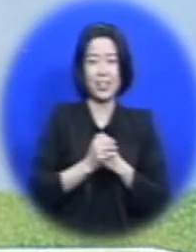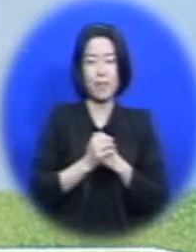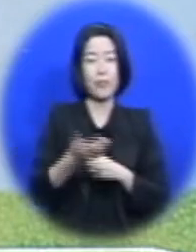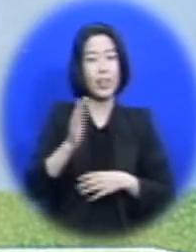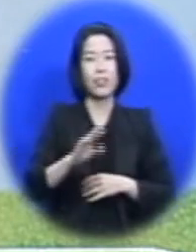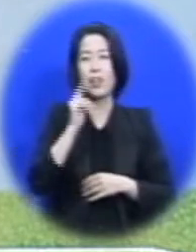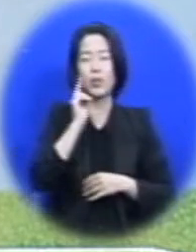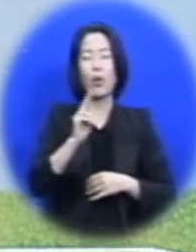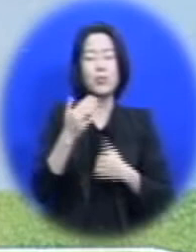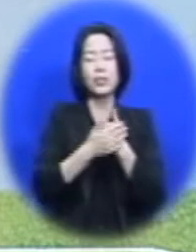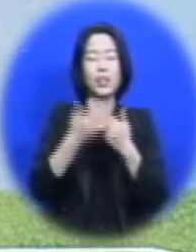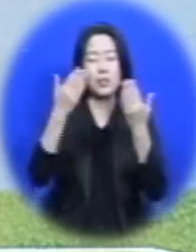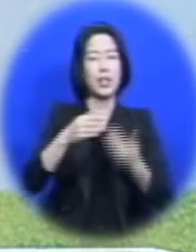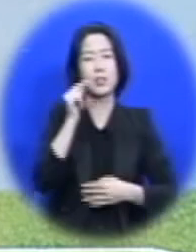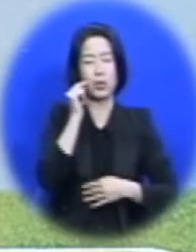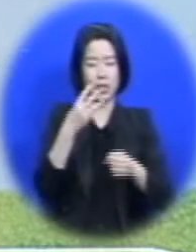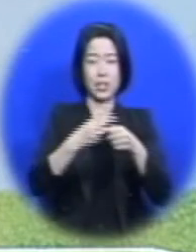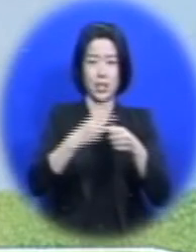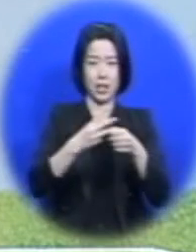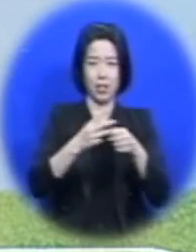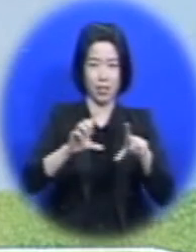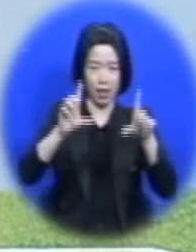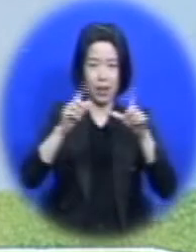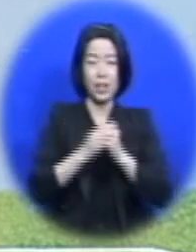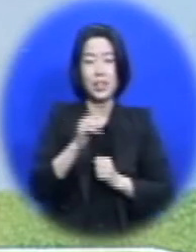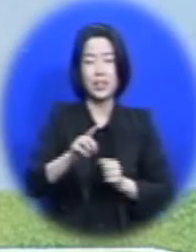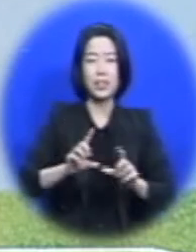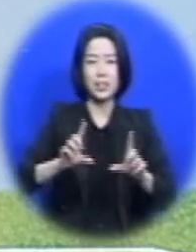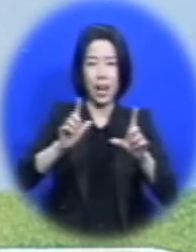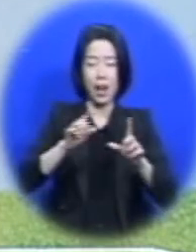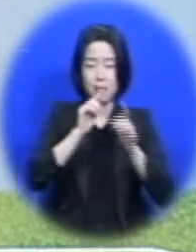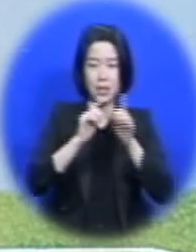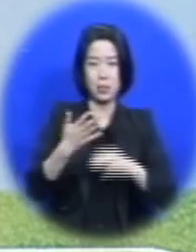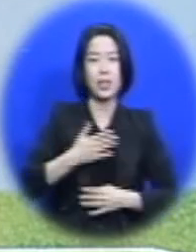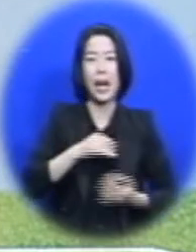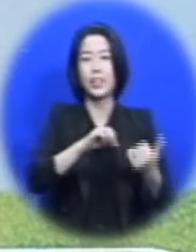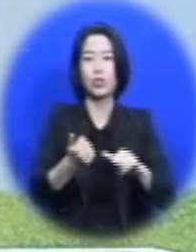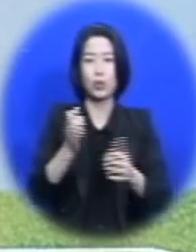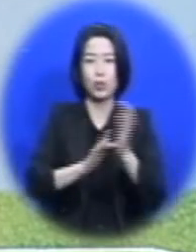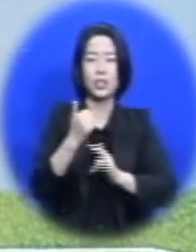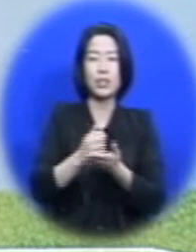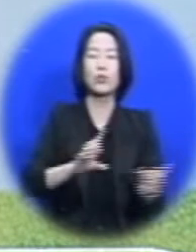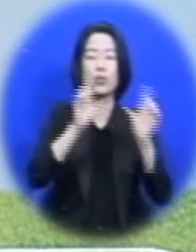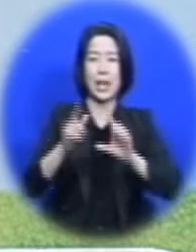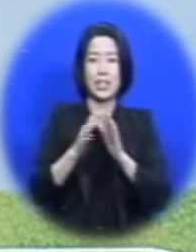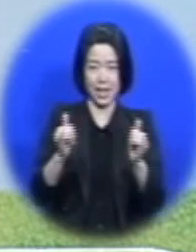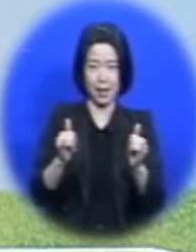근데 너무너무 은혜를 못 받을 때 세 째 날에는 그날 말씀이 나는 죽고 예수로 사는 사람이에요